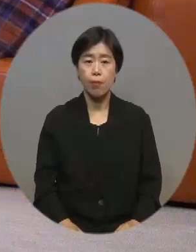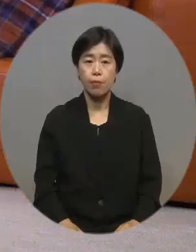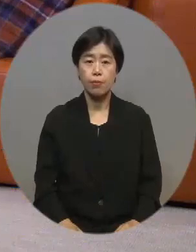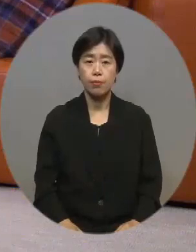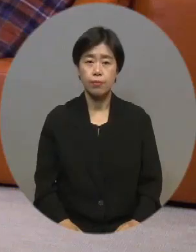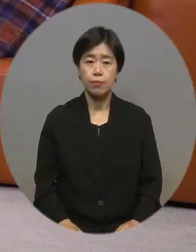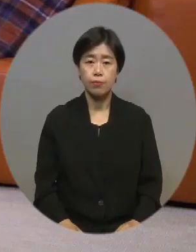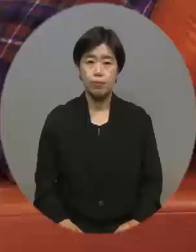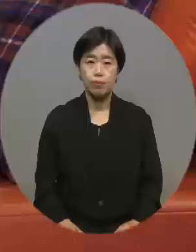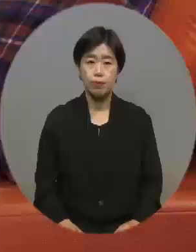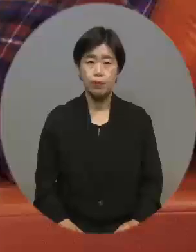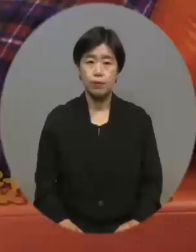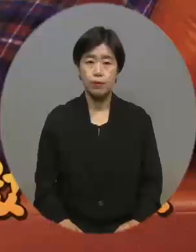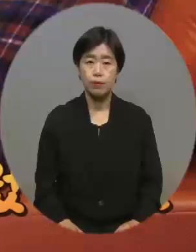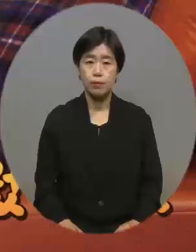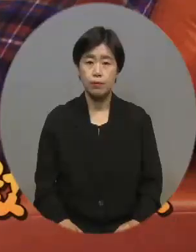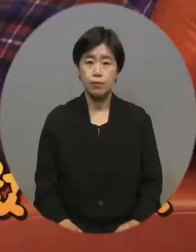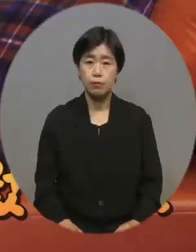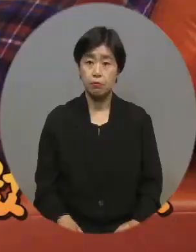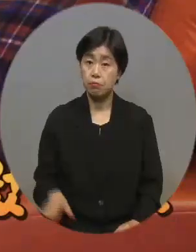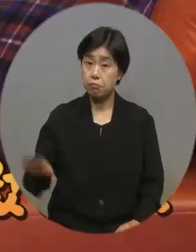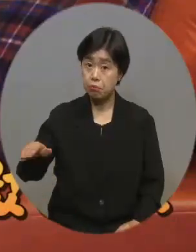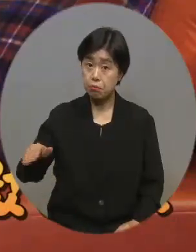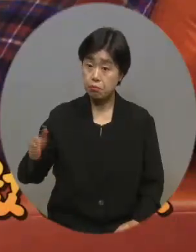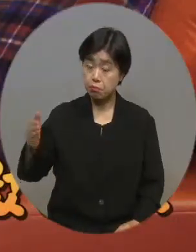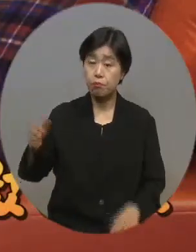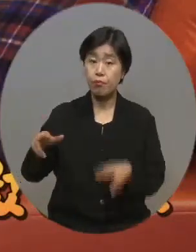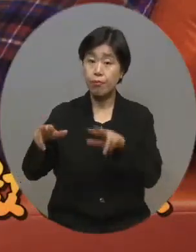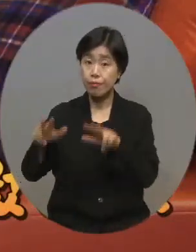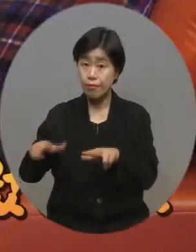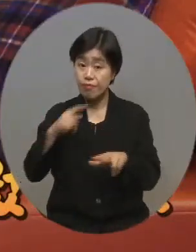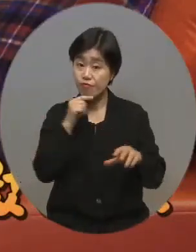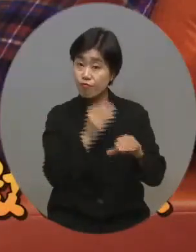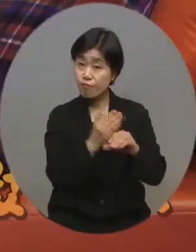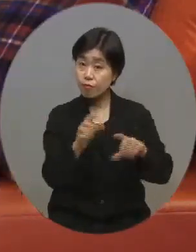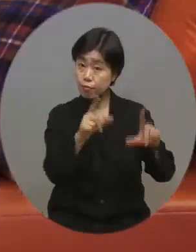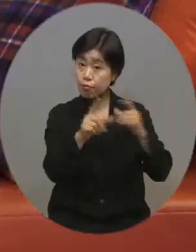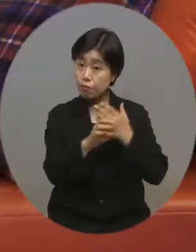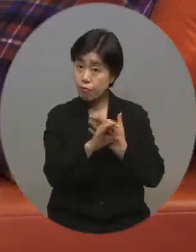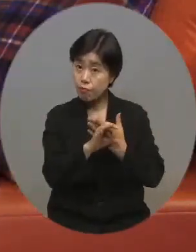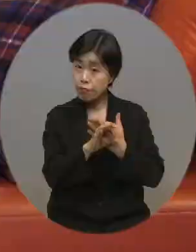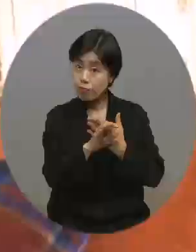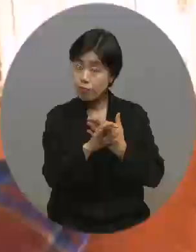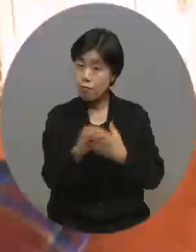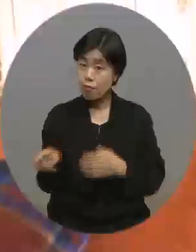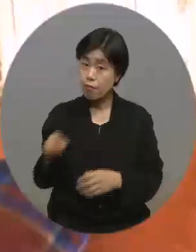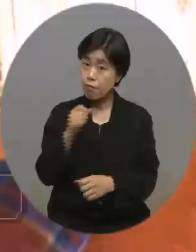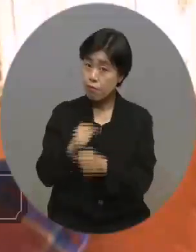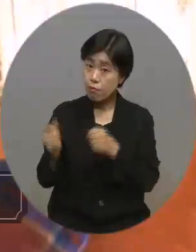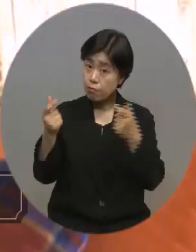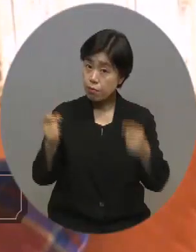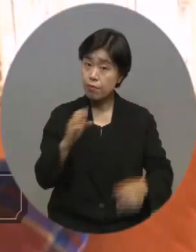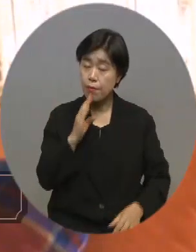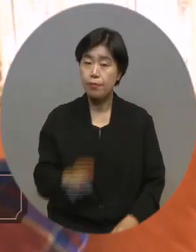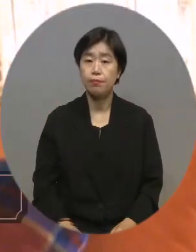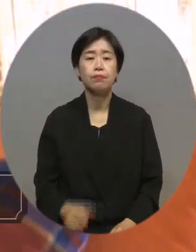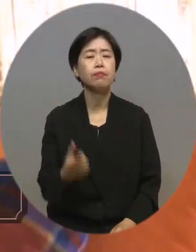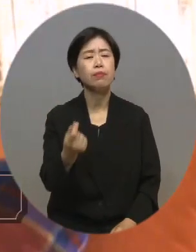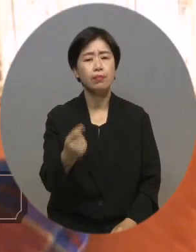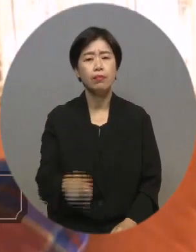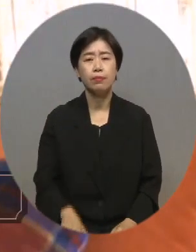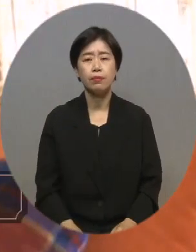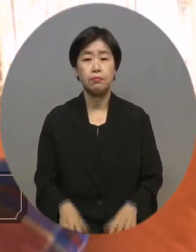북한 주민들이 놀랬죠. 그 유나 씨가 지금 북한에 있었다면 정말 멘붕에 빠졌을 것 같습니까? 아, 그렇죠. 저는 뭐 지금 젊은